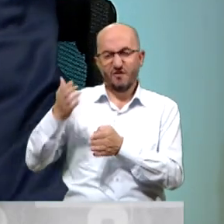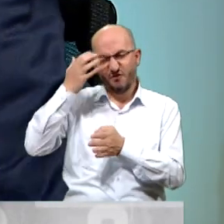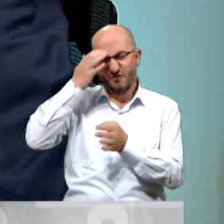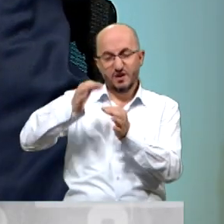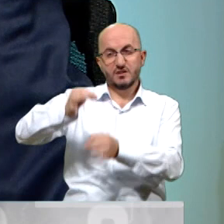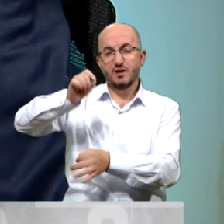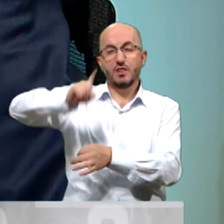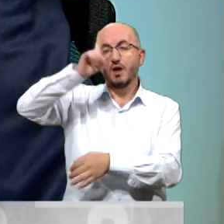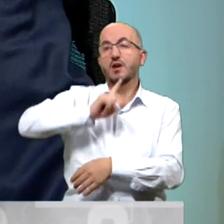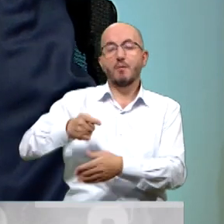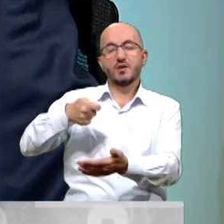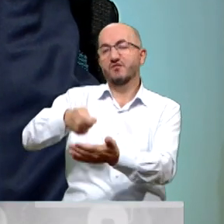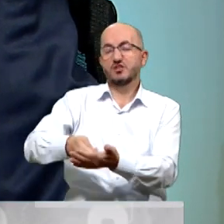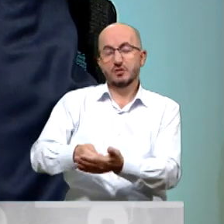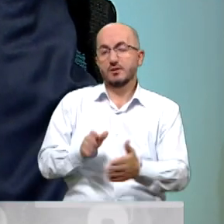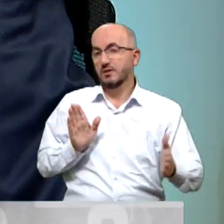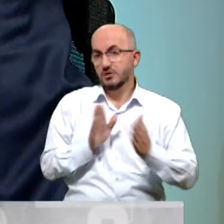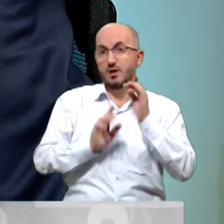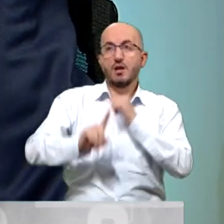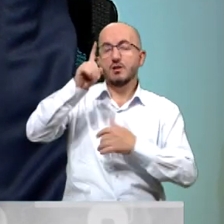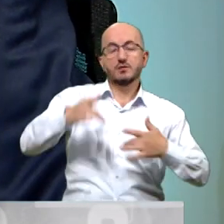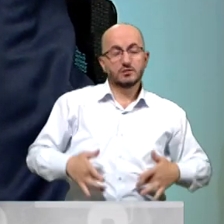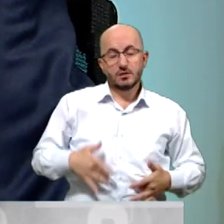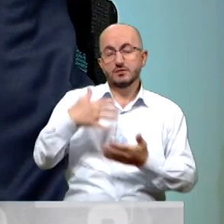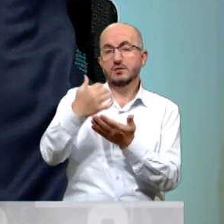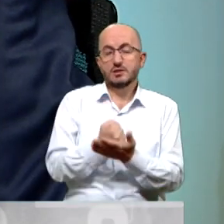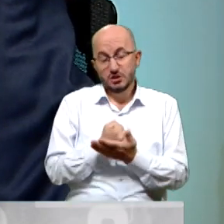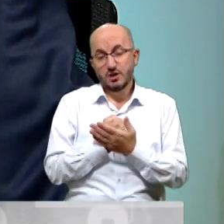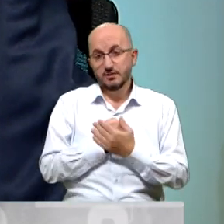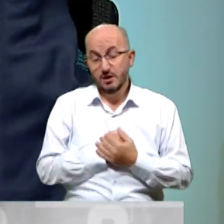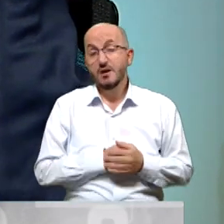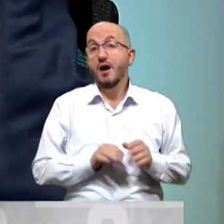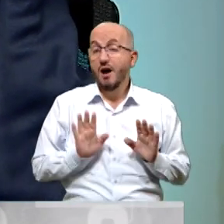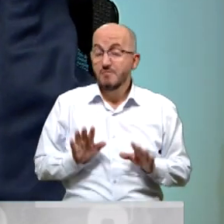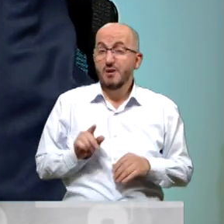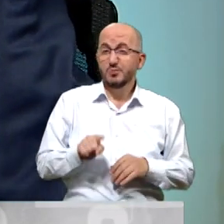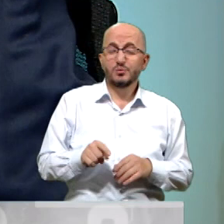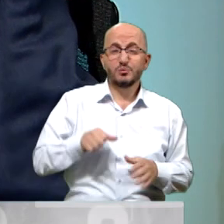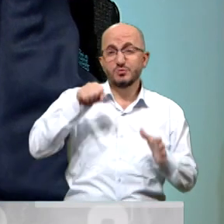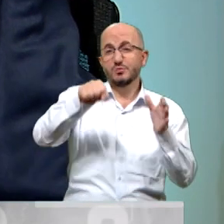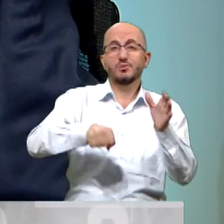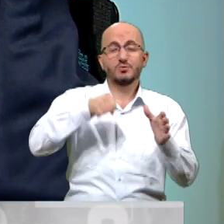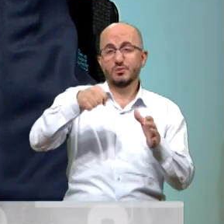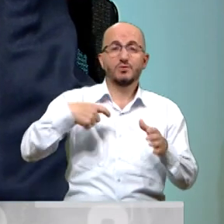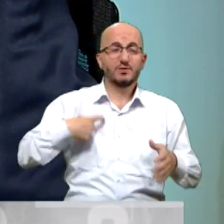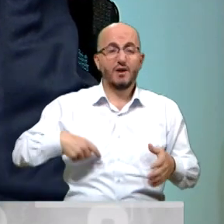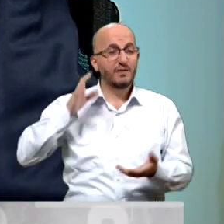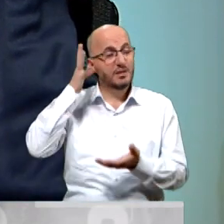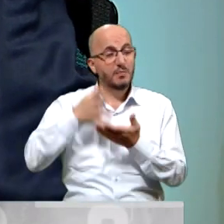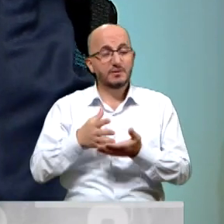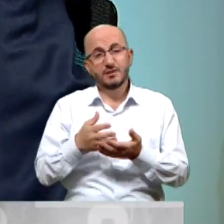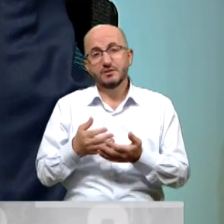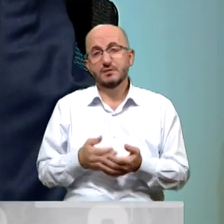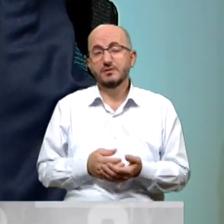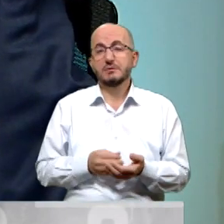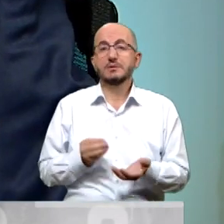Allah'ın emri verecekler. Karşılığında Cenab-ı Hakk'ın rızasını kazanacaklar. Ama bu kuyudur, nafile ibadetler, sadaka-i